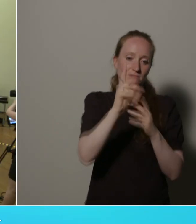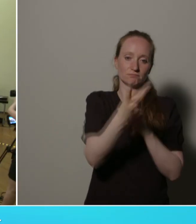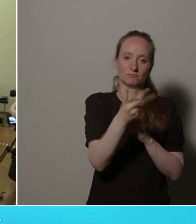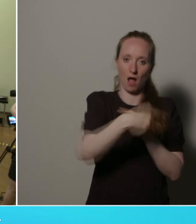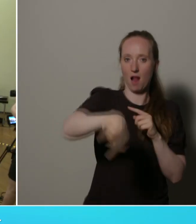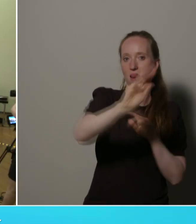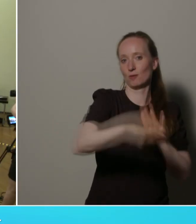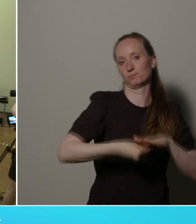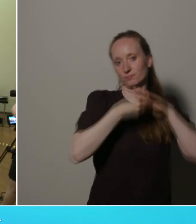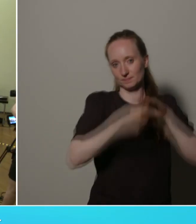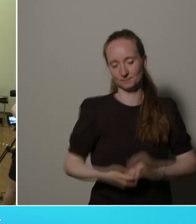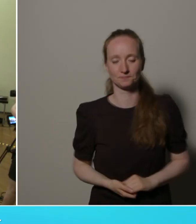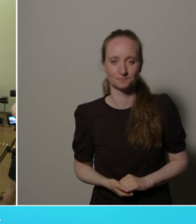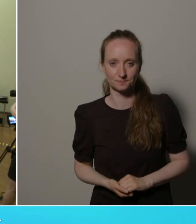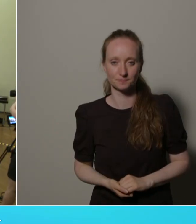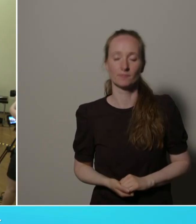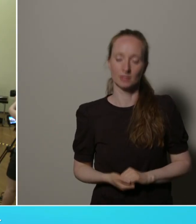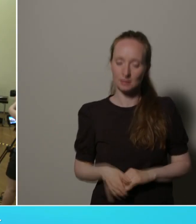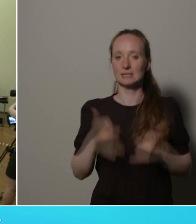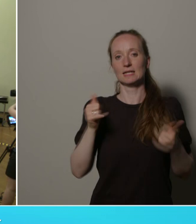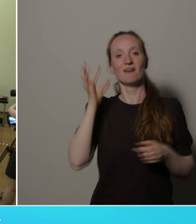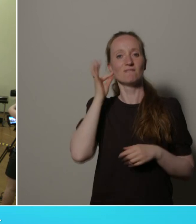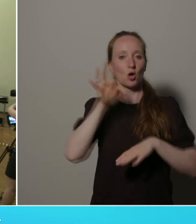Das Wort hat nun Frau Dr. Franz.